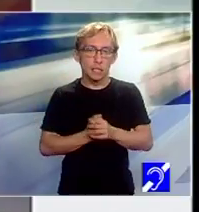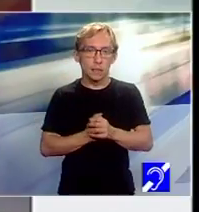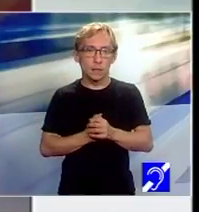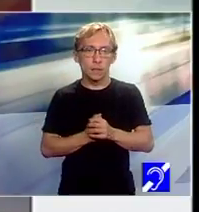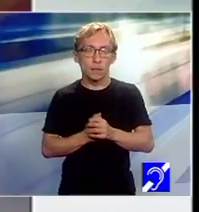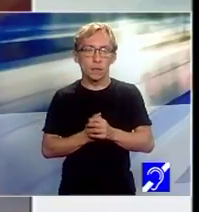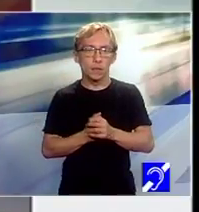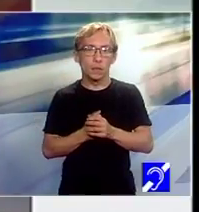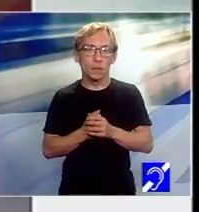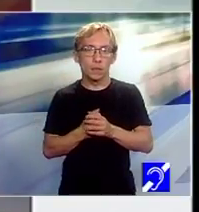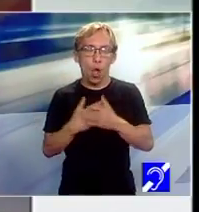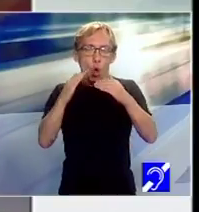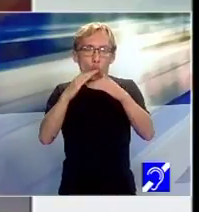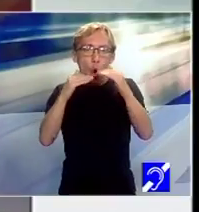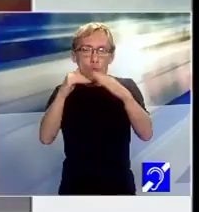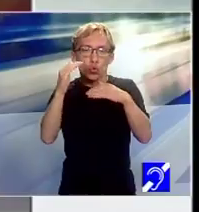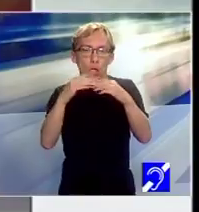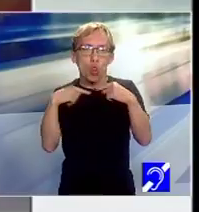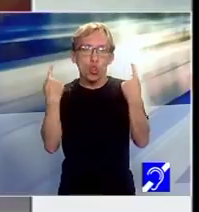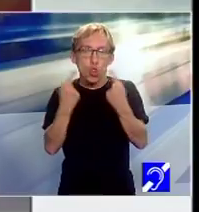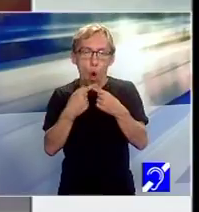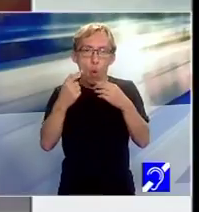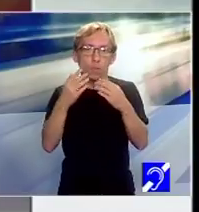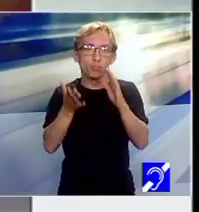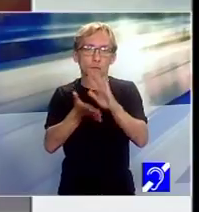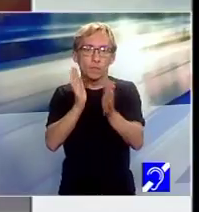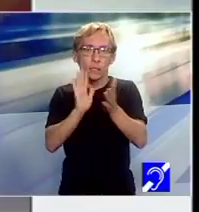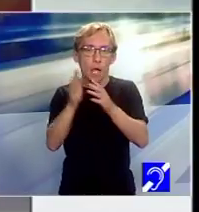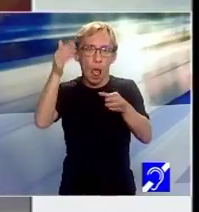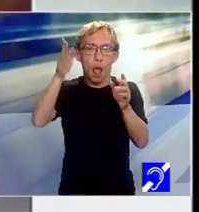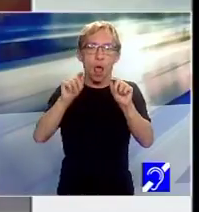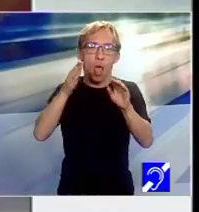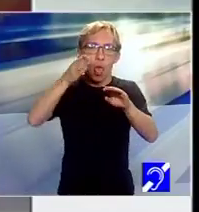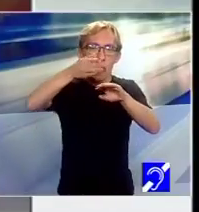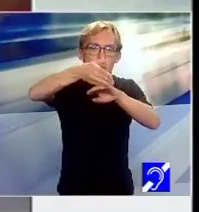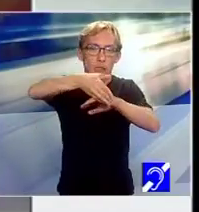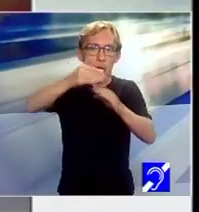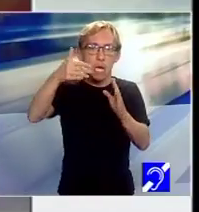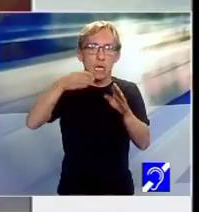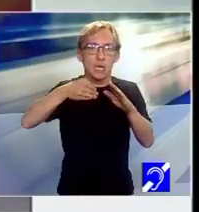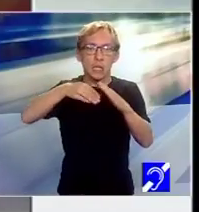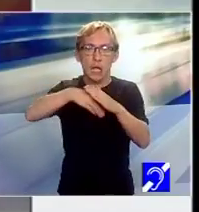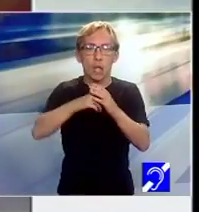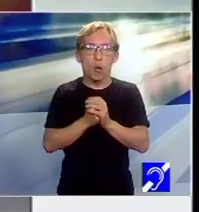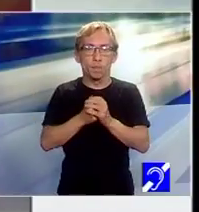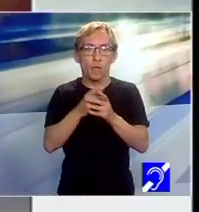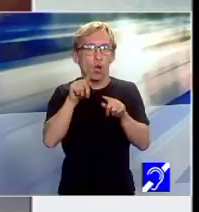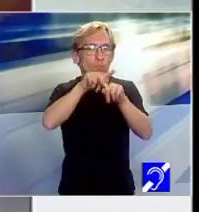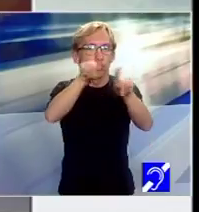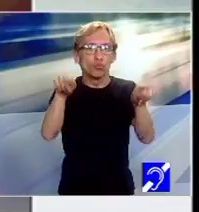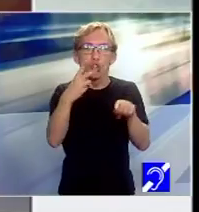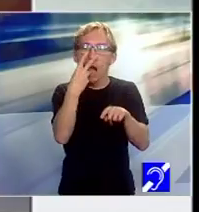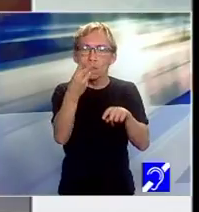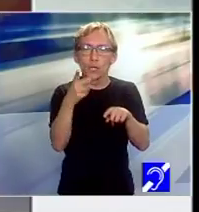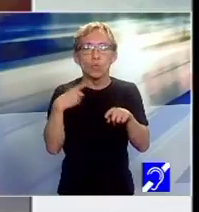de ridicat construcția, noi vă finanțăm tot interiorul. Ceea ce ați văzut este rezultatul final a